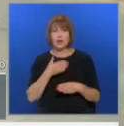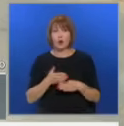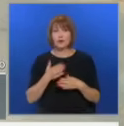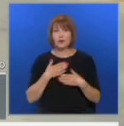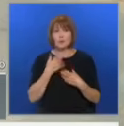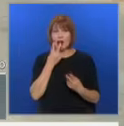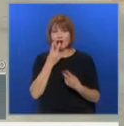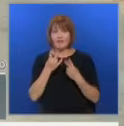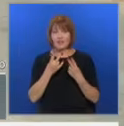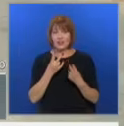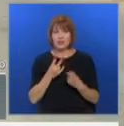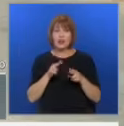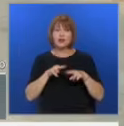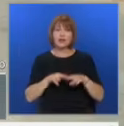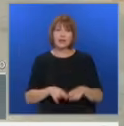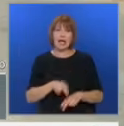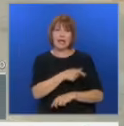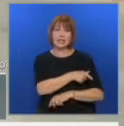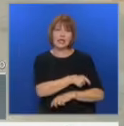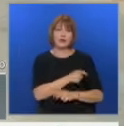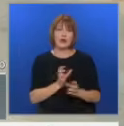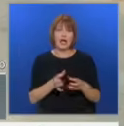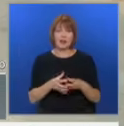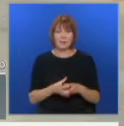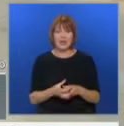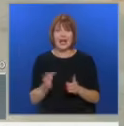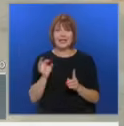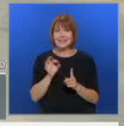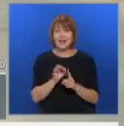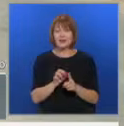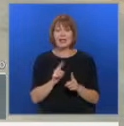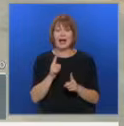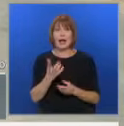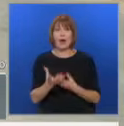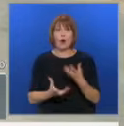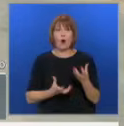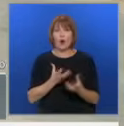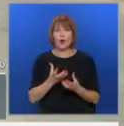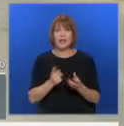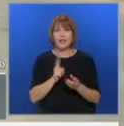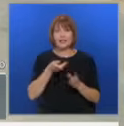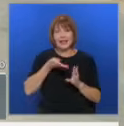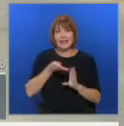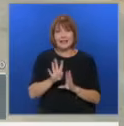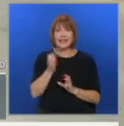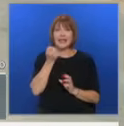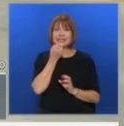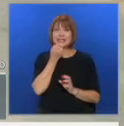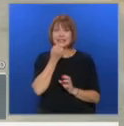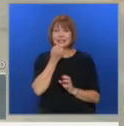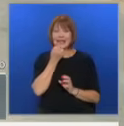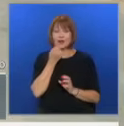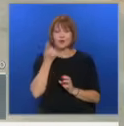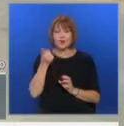място остават и дежурни екипи. Като целта е огънята да не прехвърли склона и да не тръгне към село Пролу в